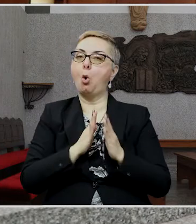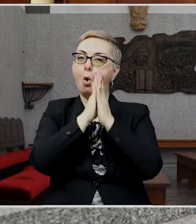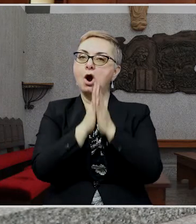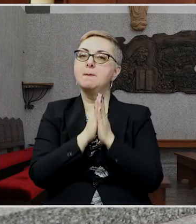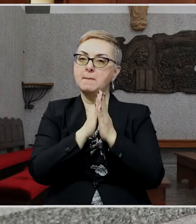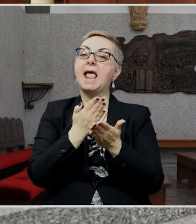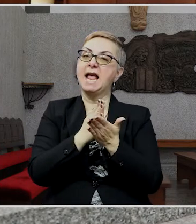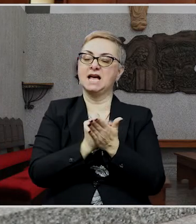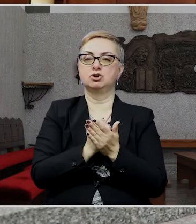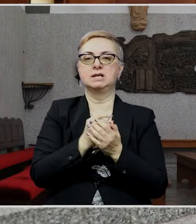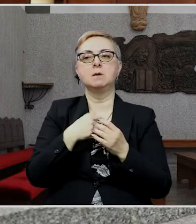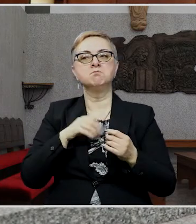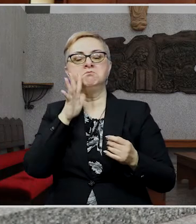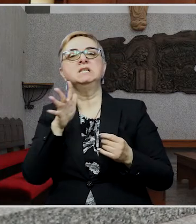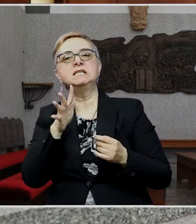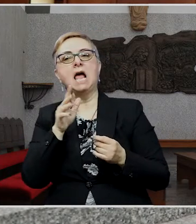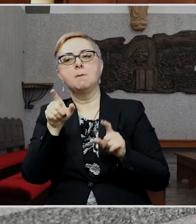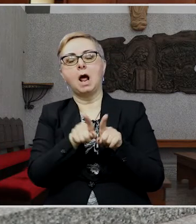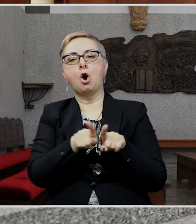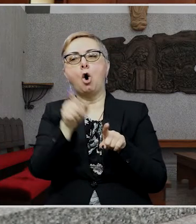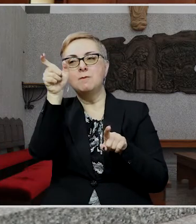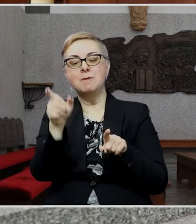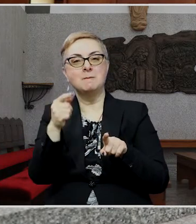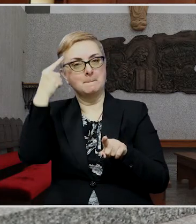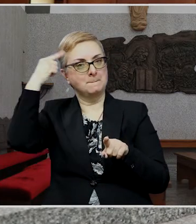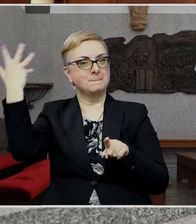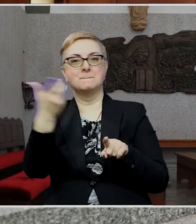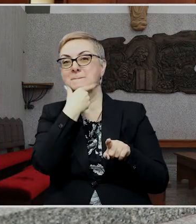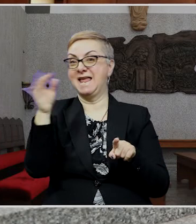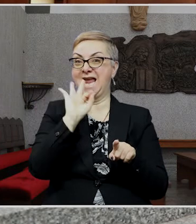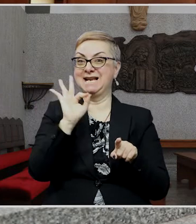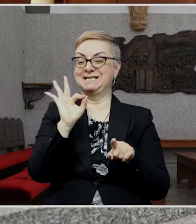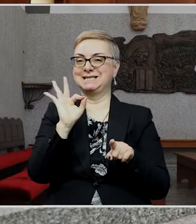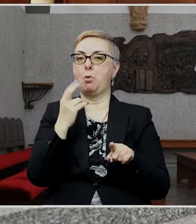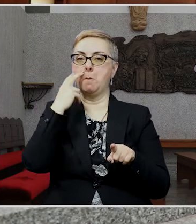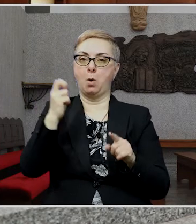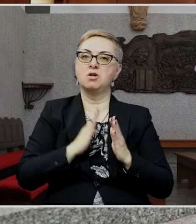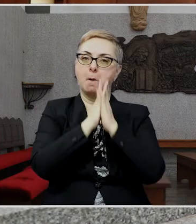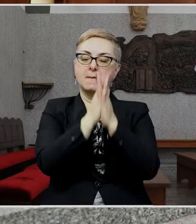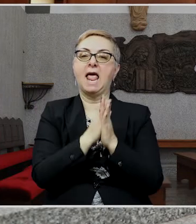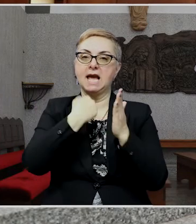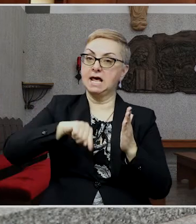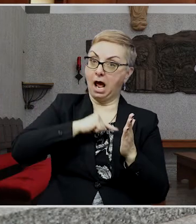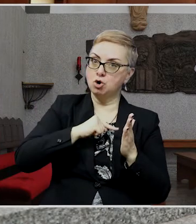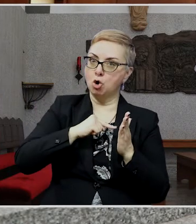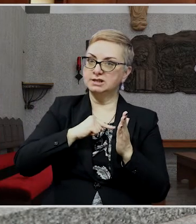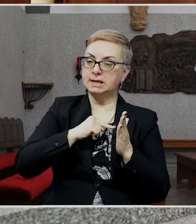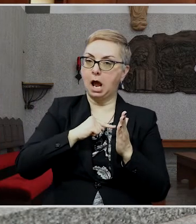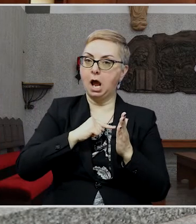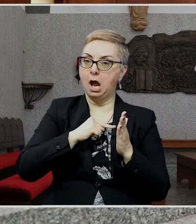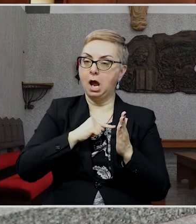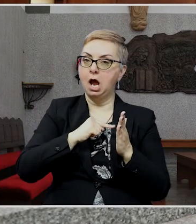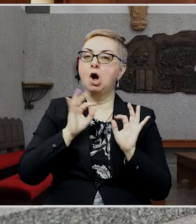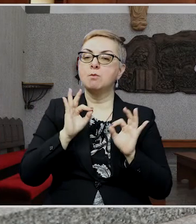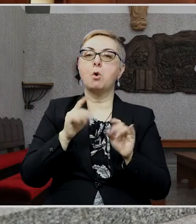sia una bella figura un bell'esempio per la nostra preghiera per la nostra capacità di